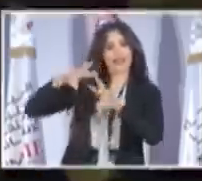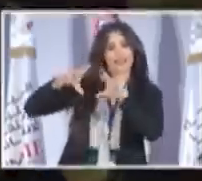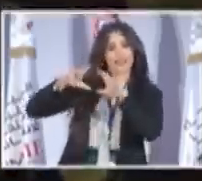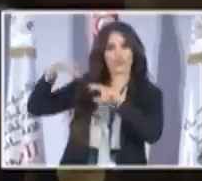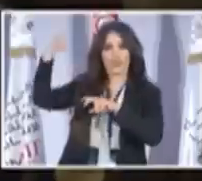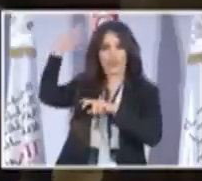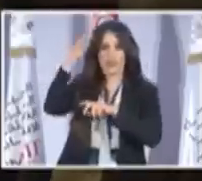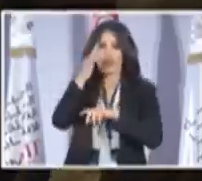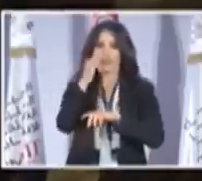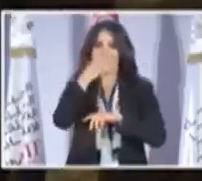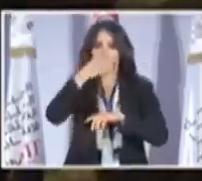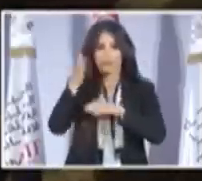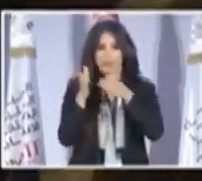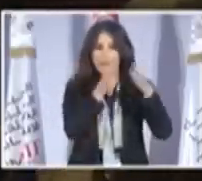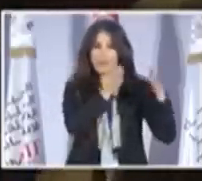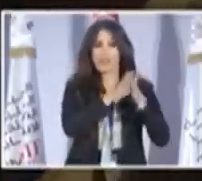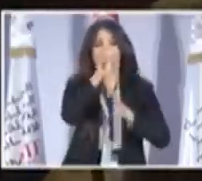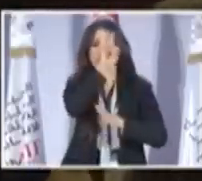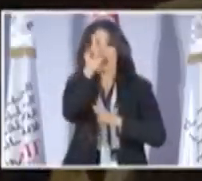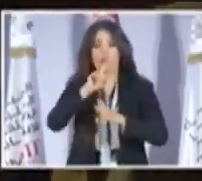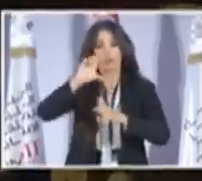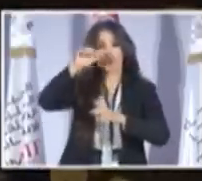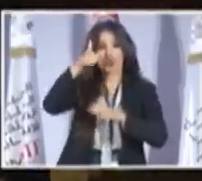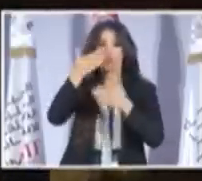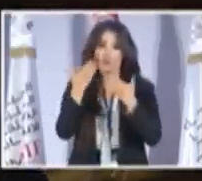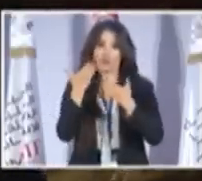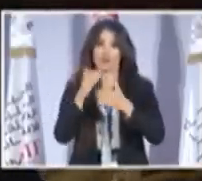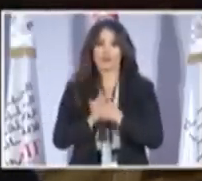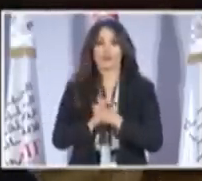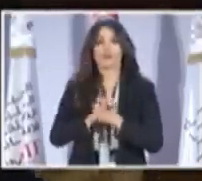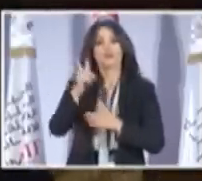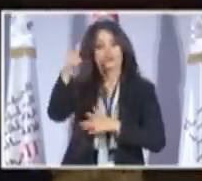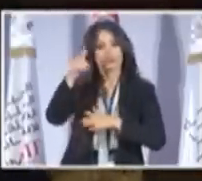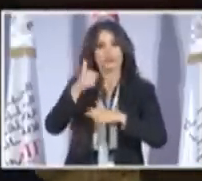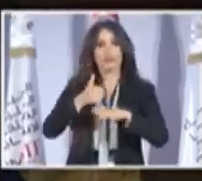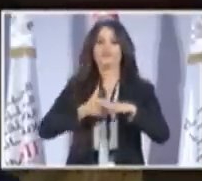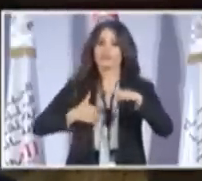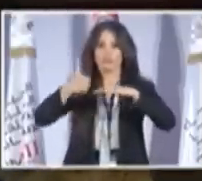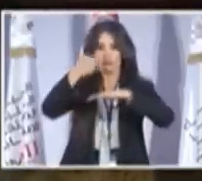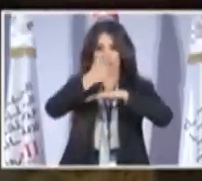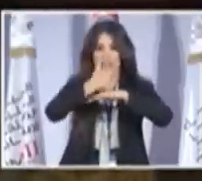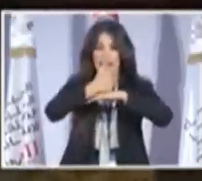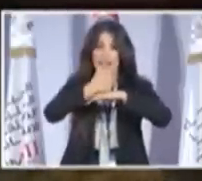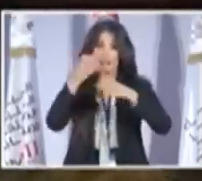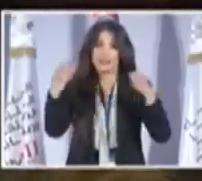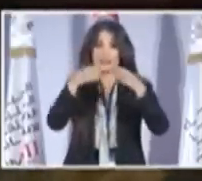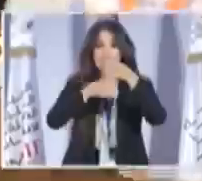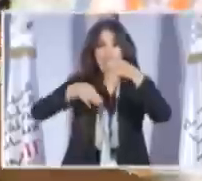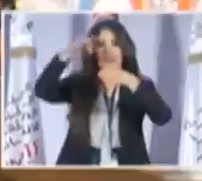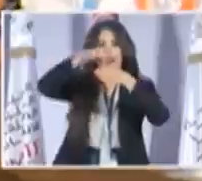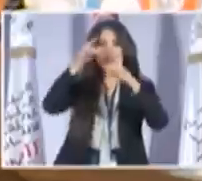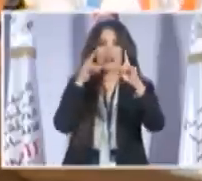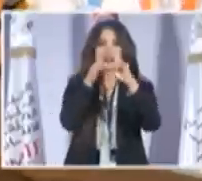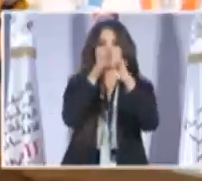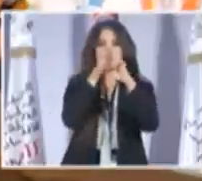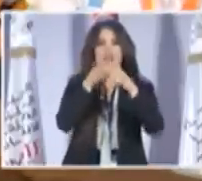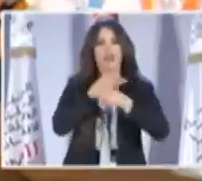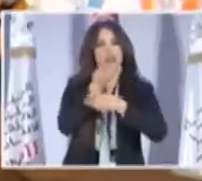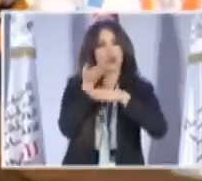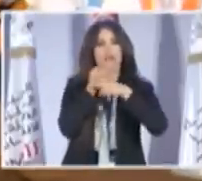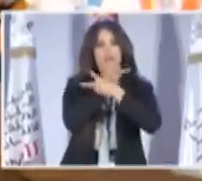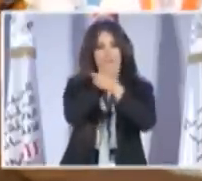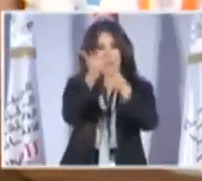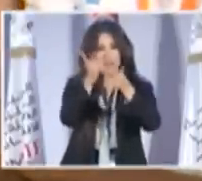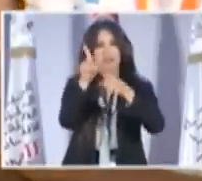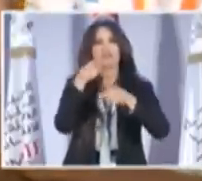السؤال الاول اليكم السيد رئيس الهيئه فيما يتعلق بما صرحتم به يوم امس انه